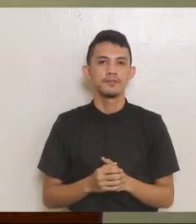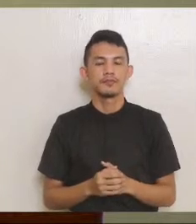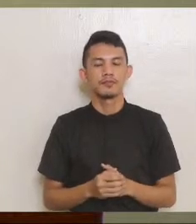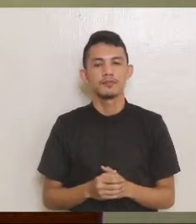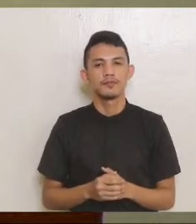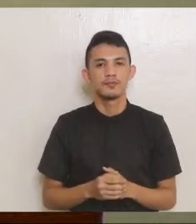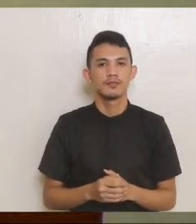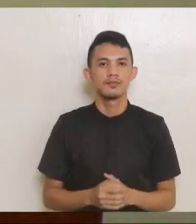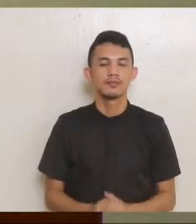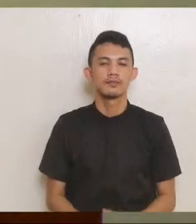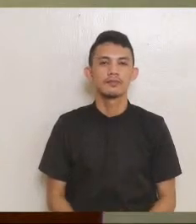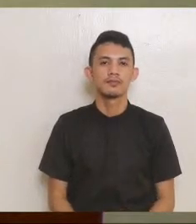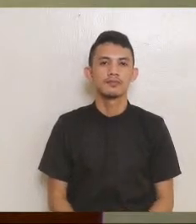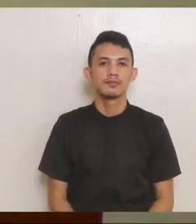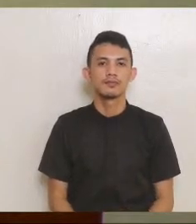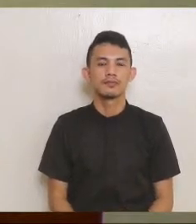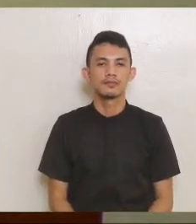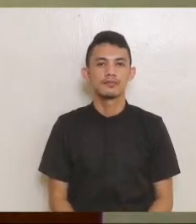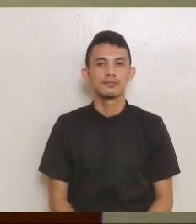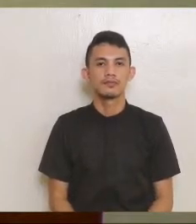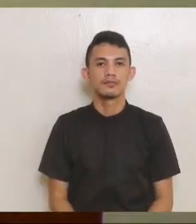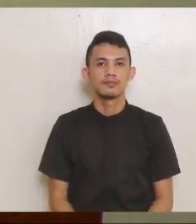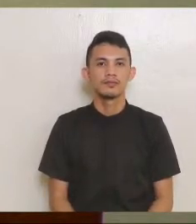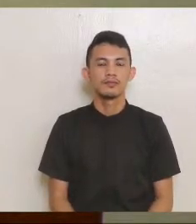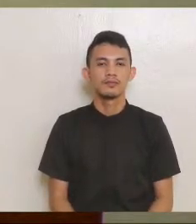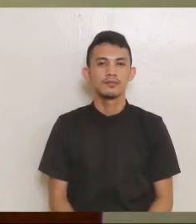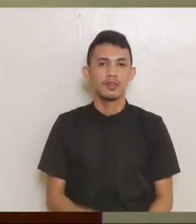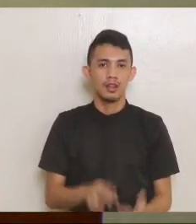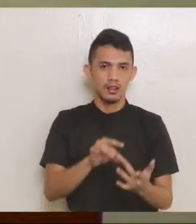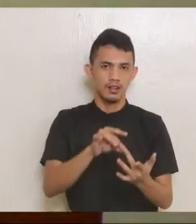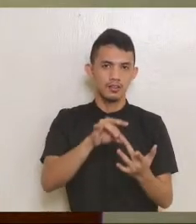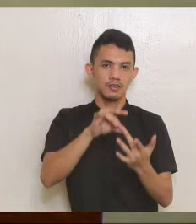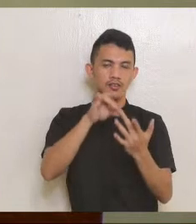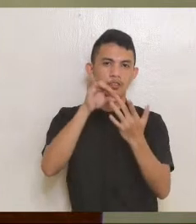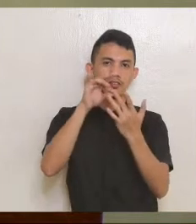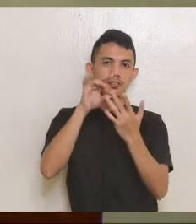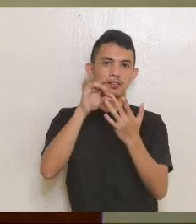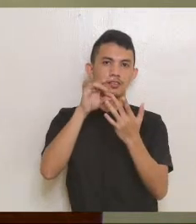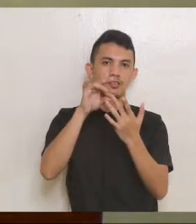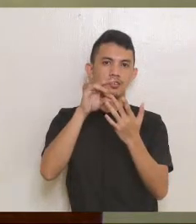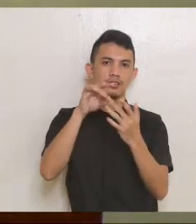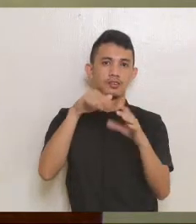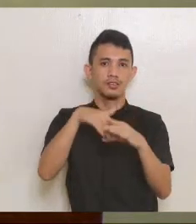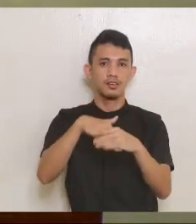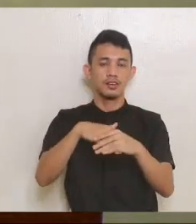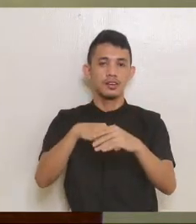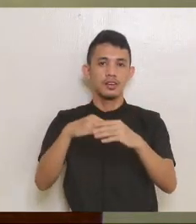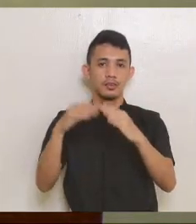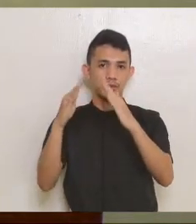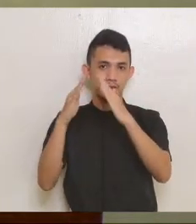kanang labi na nining mga kanang nasa panimalay nila.